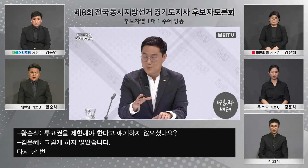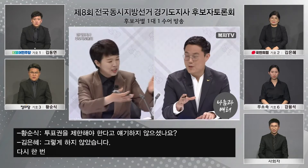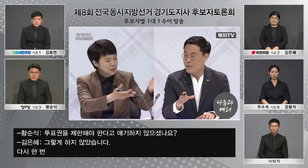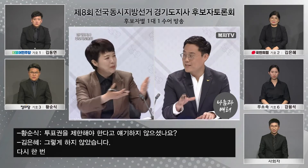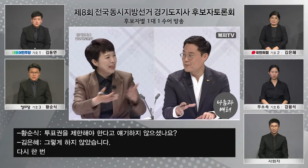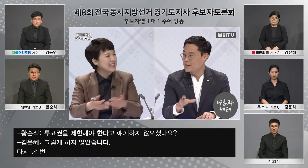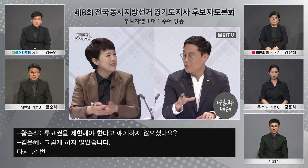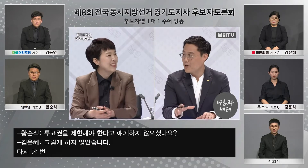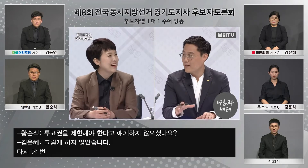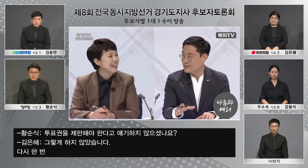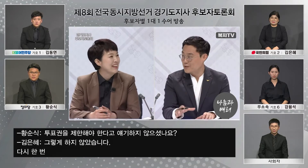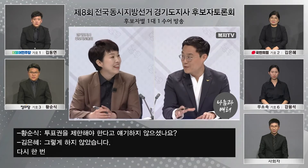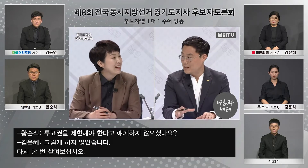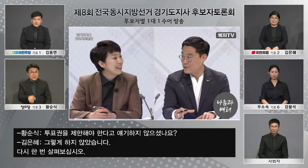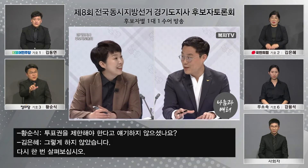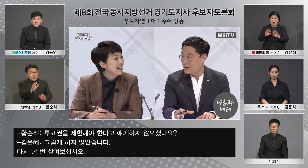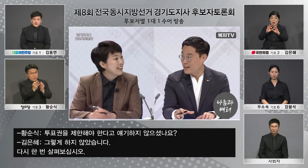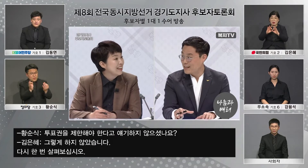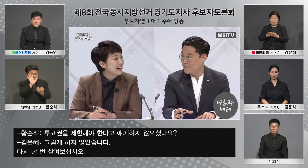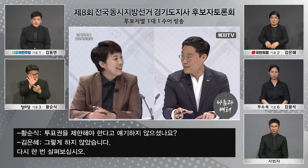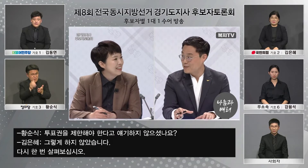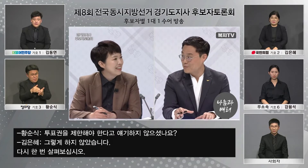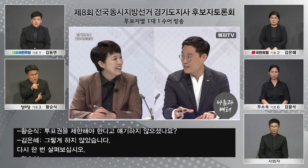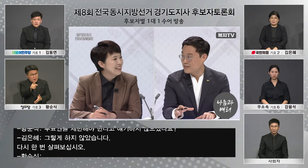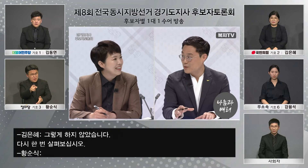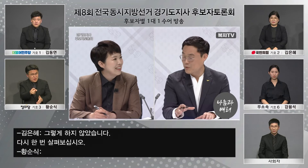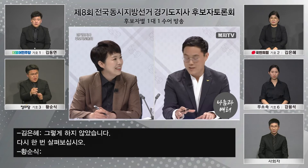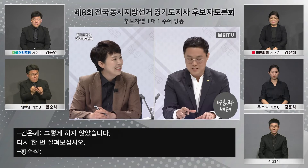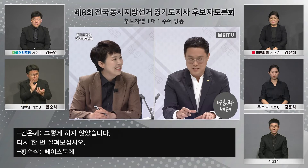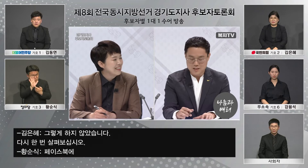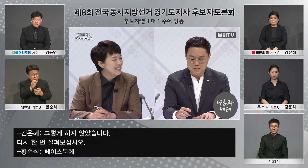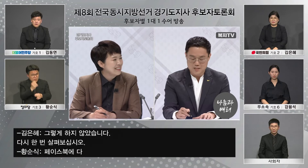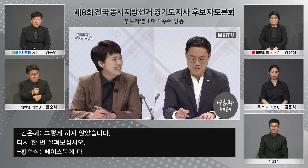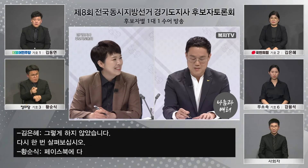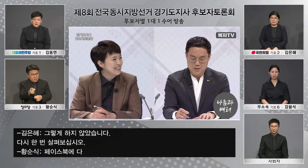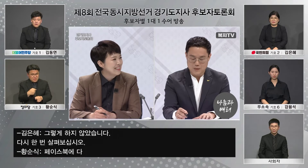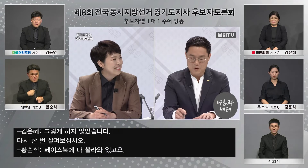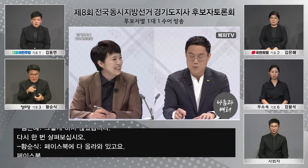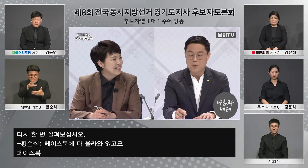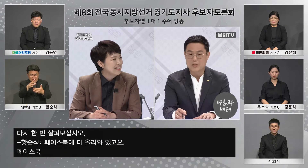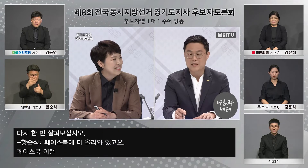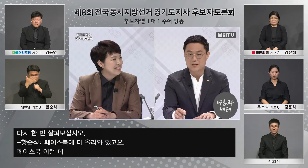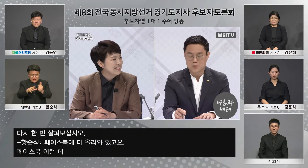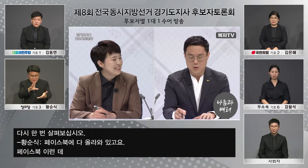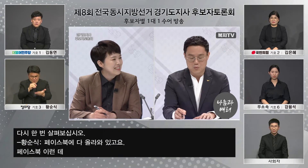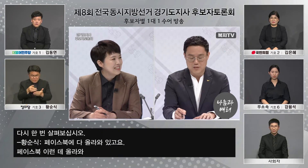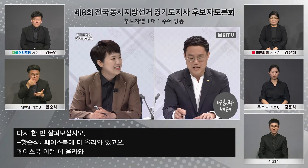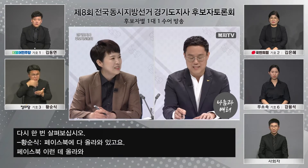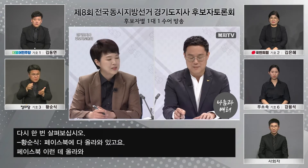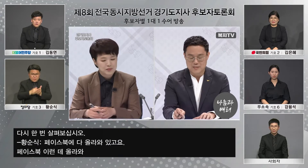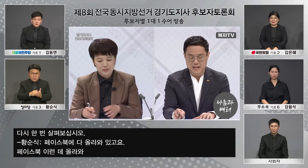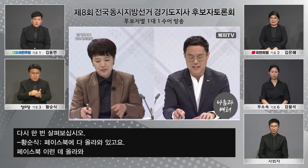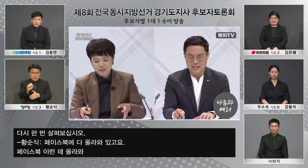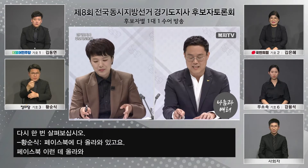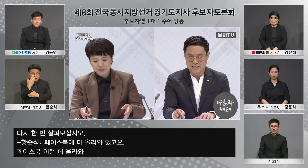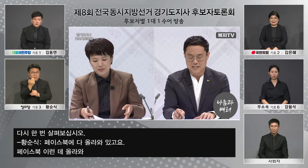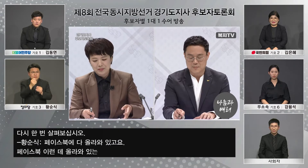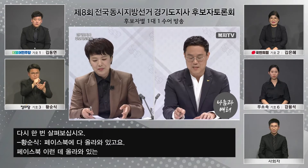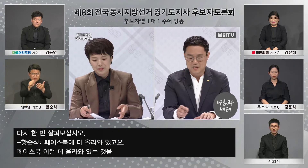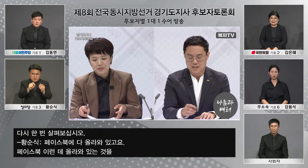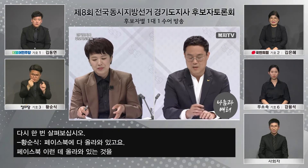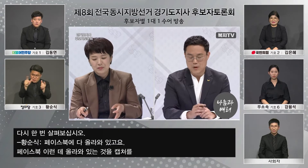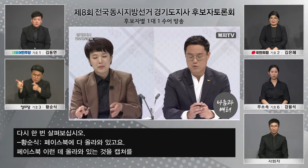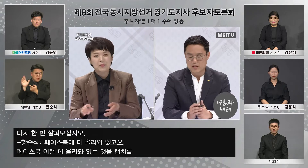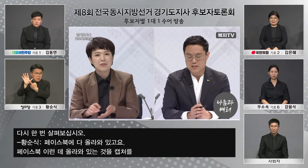그거 근데 분명히 지금 페이스북에 다 올라와 있고요. 예, 페이스북에 이런 데 올라와 있는 걸 캡처되어 있는 것들 봤고 뭐 기사도 여러 군데 나 있습니다. 그러니까